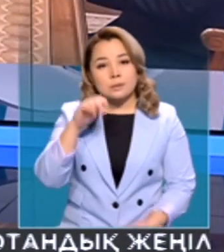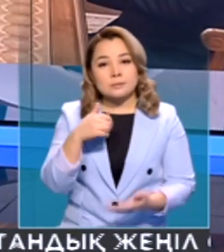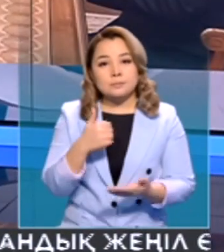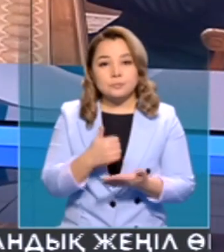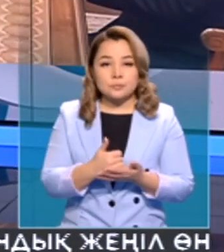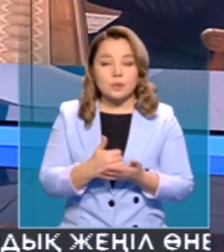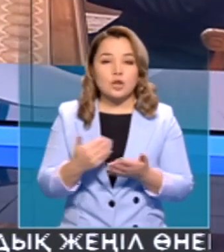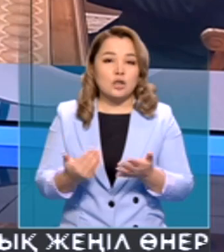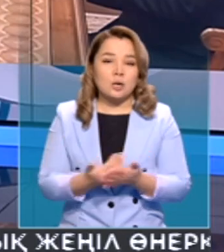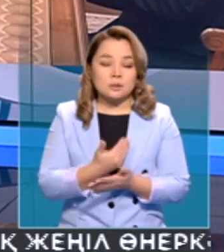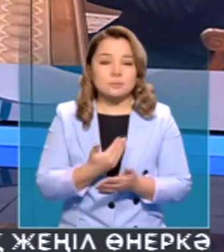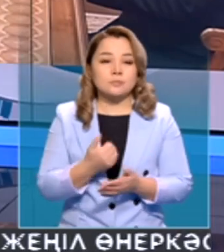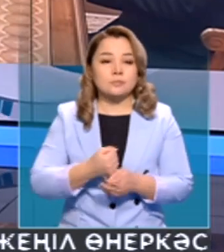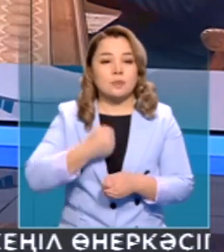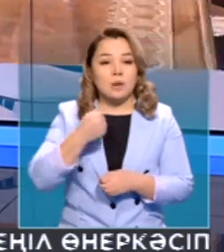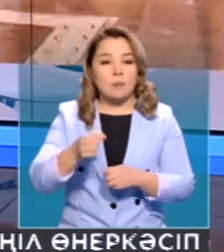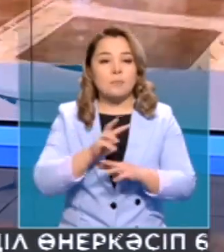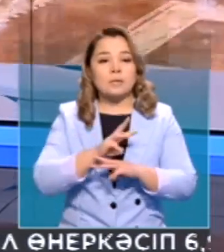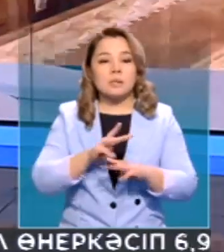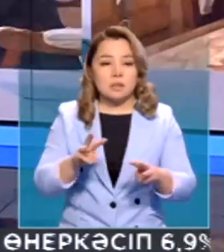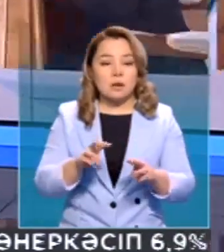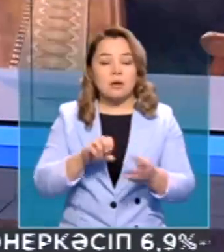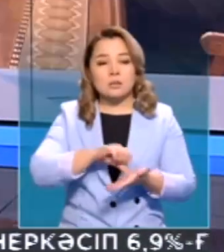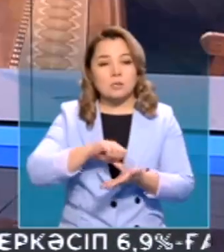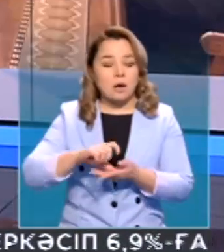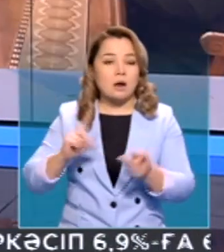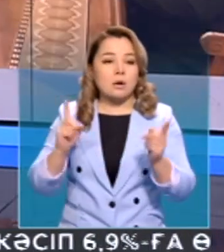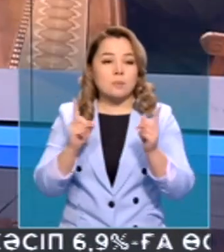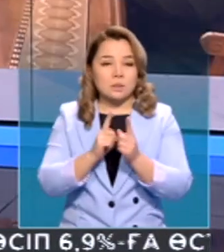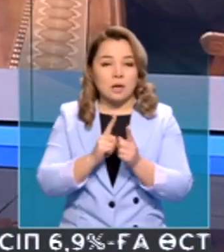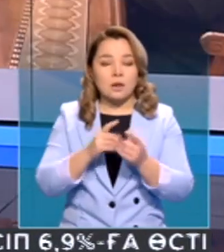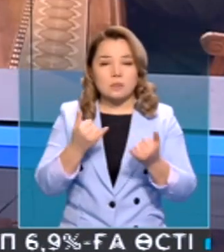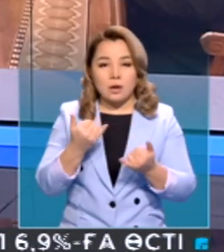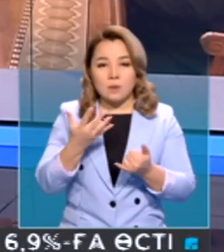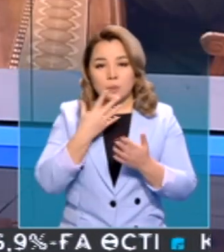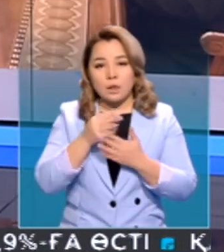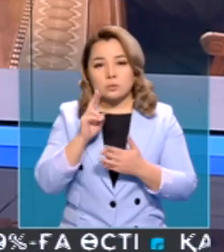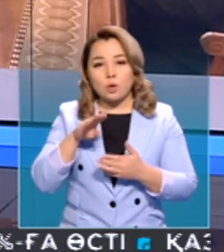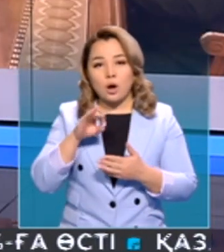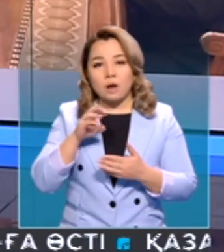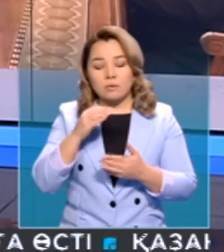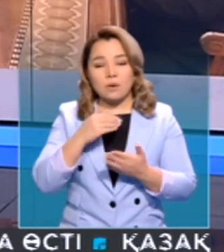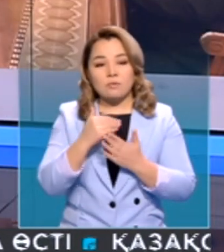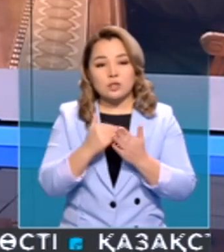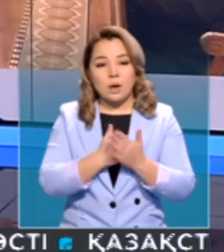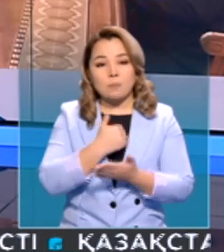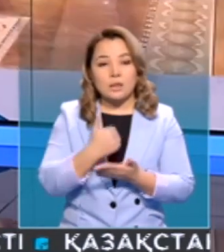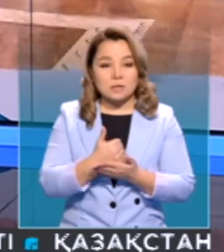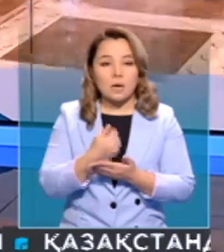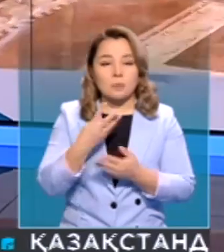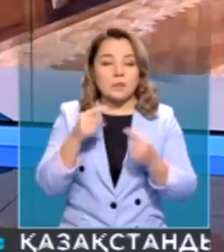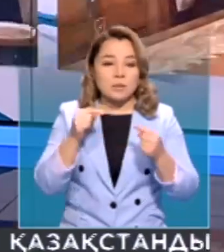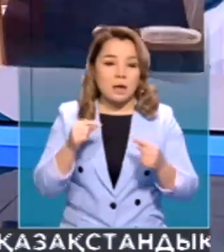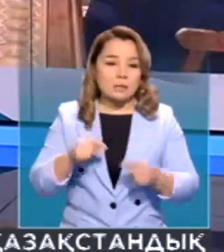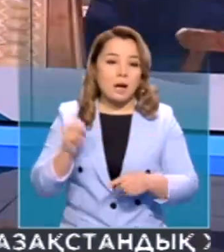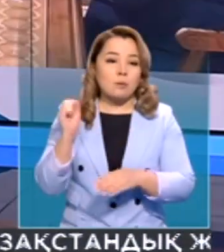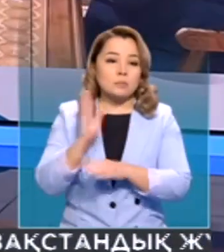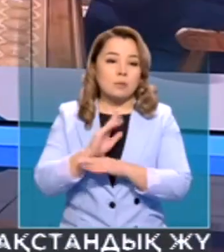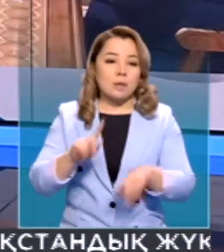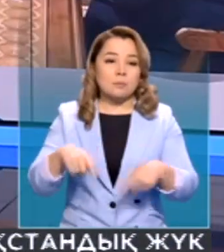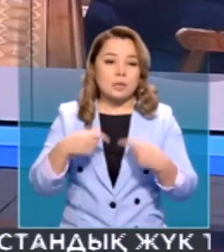Мемлекет басшысы жаңадан тағайындалған министрлерді қабылдады. Кездесу барысында Қасым-Жомарт Тоқаев ведомство басшыларына бірқатар нақты тапсырма